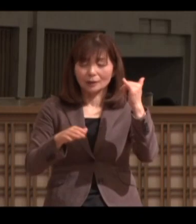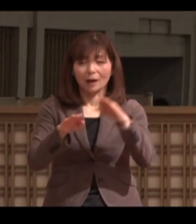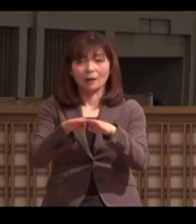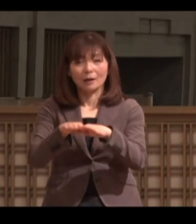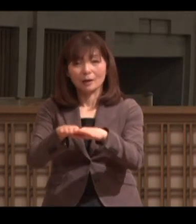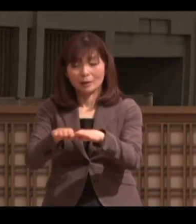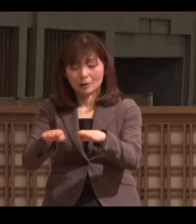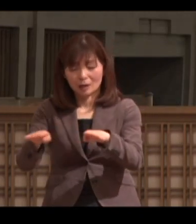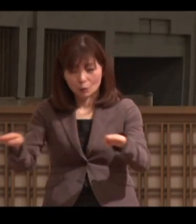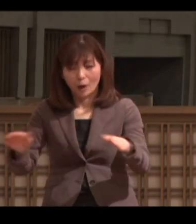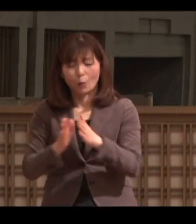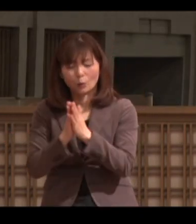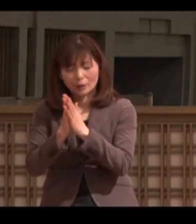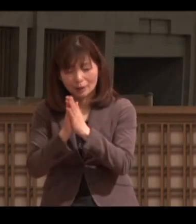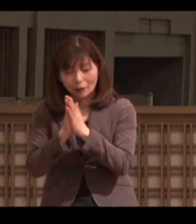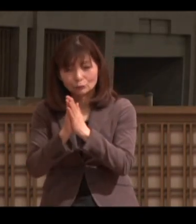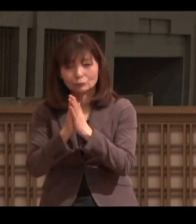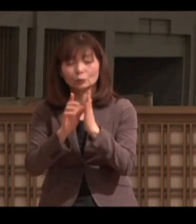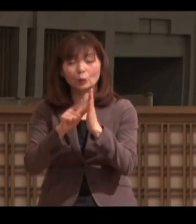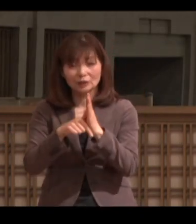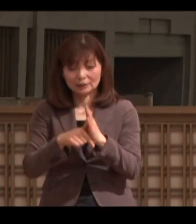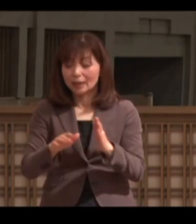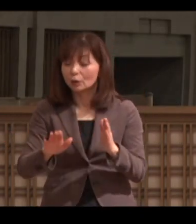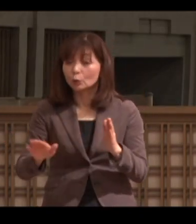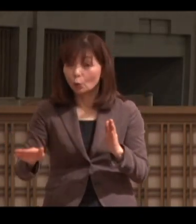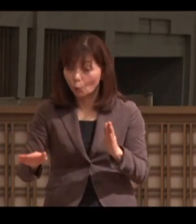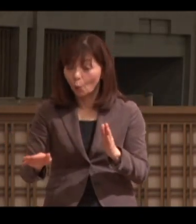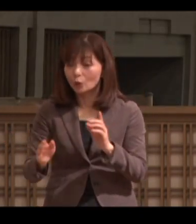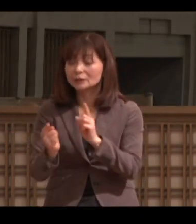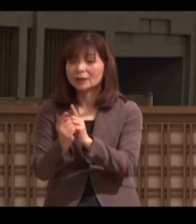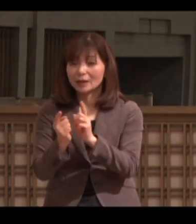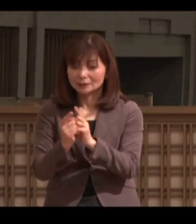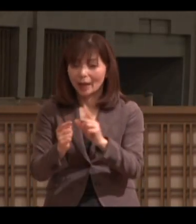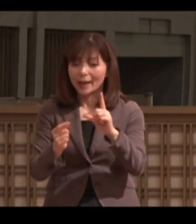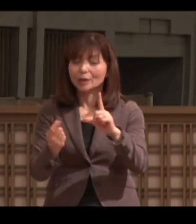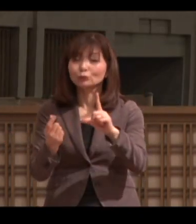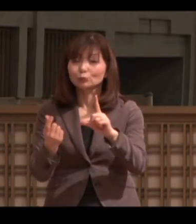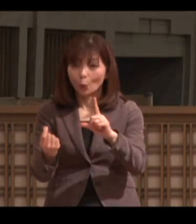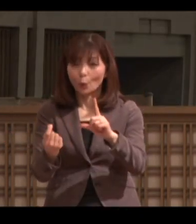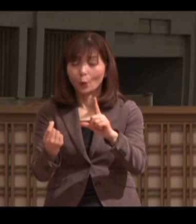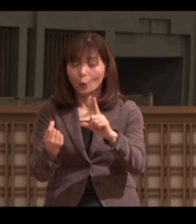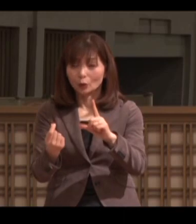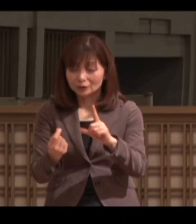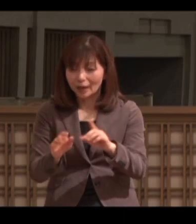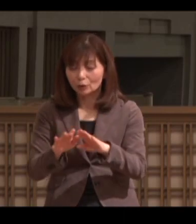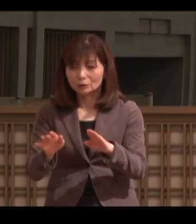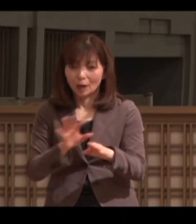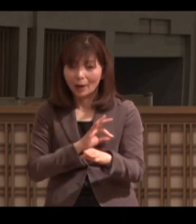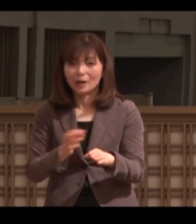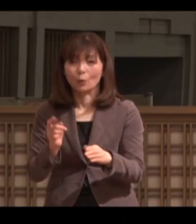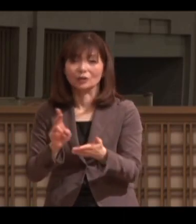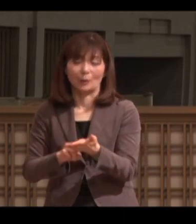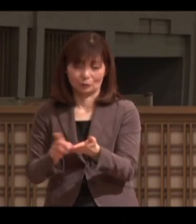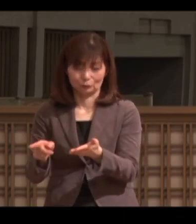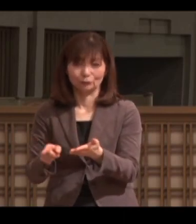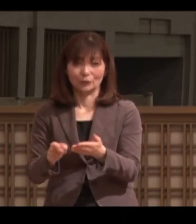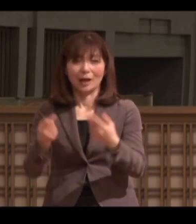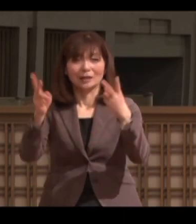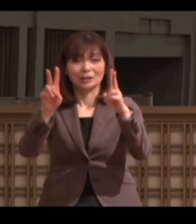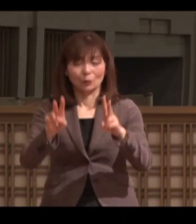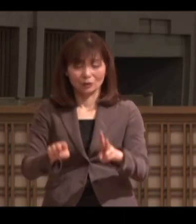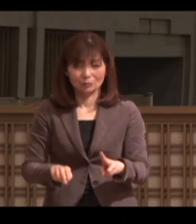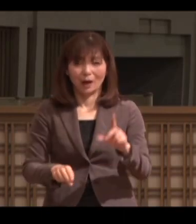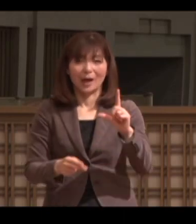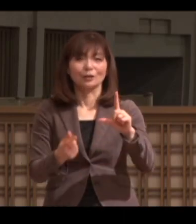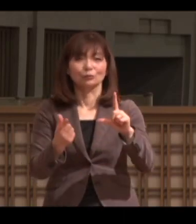願うそういう時にね子供にね名前エルもってつつけるんですよてで広島やけエルもがえですよとか言われてです